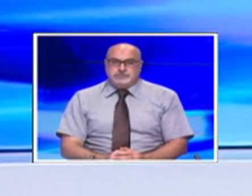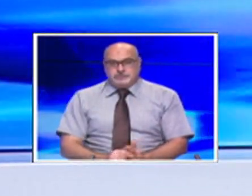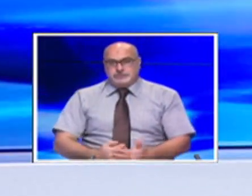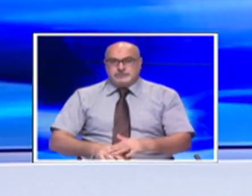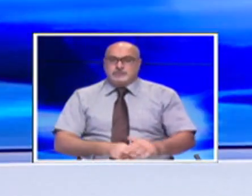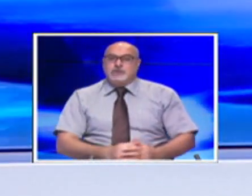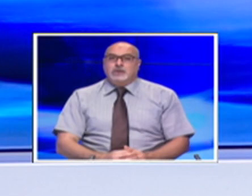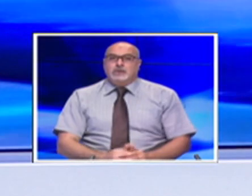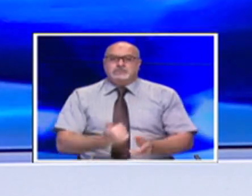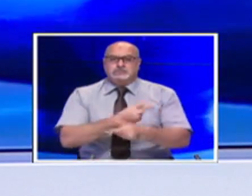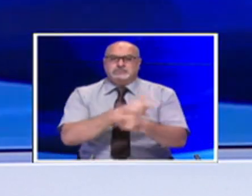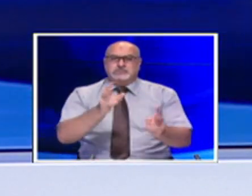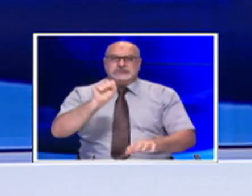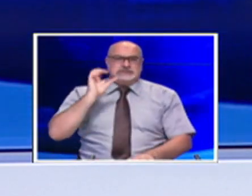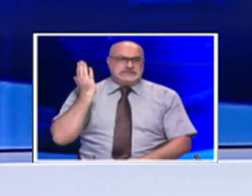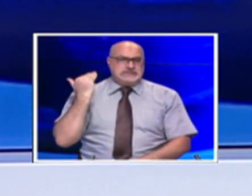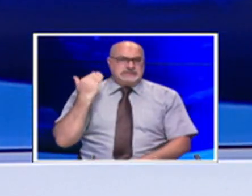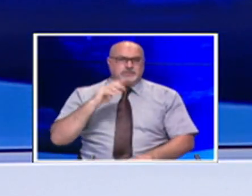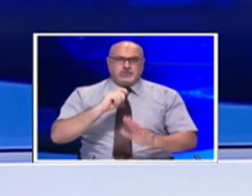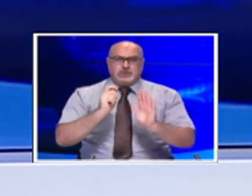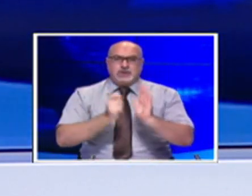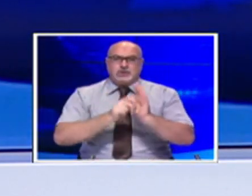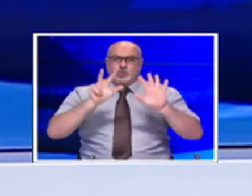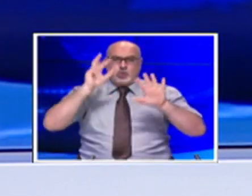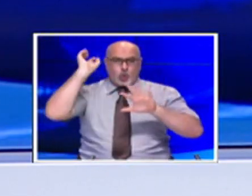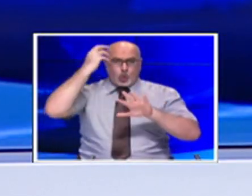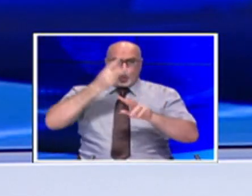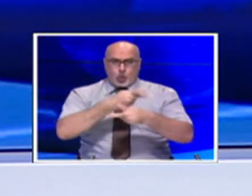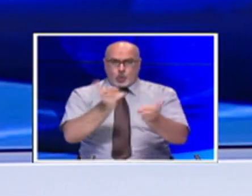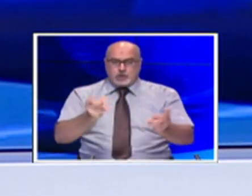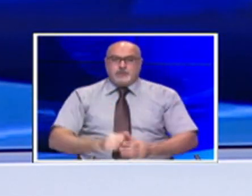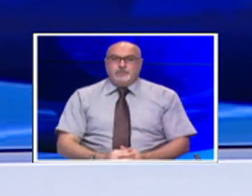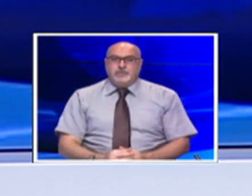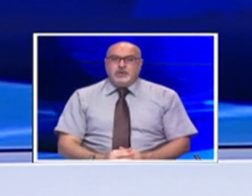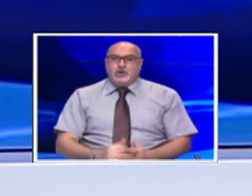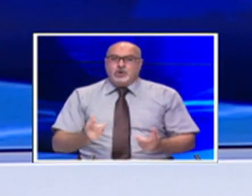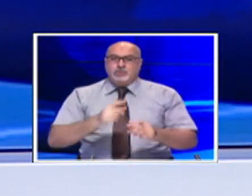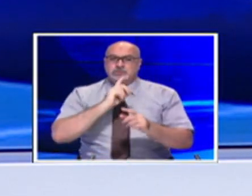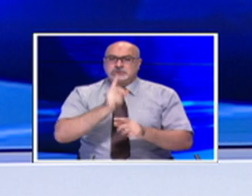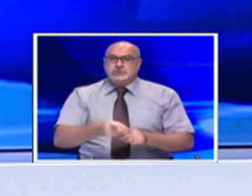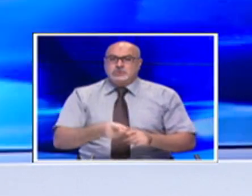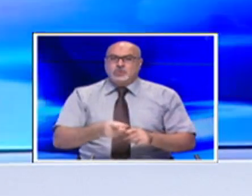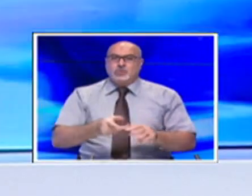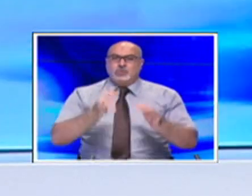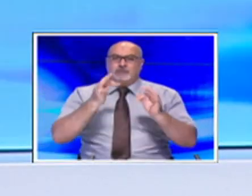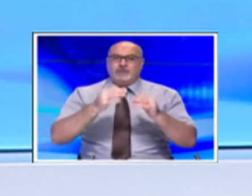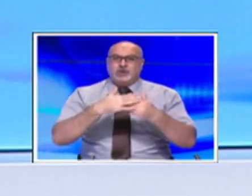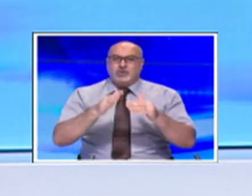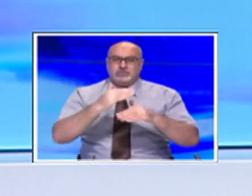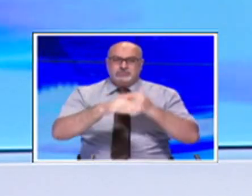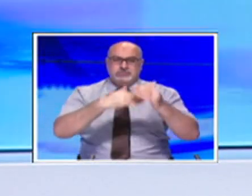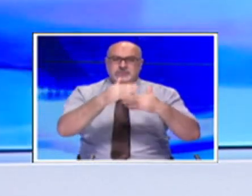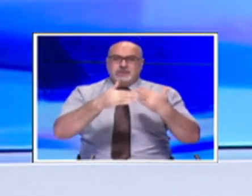في البيان الصادر يوم السبت 8 أوت الجاري الذي حدد نظام تنفيذ القرار المتضمن الفتح